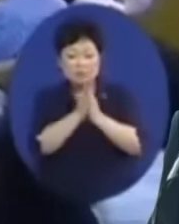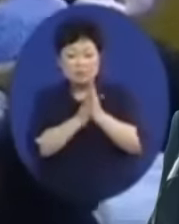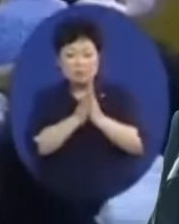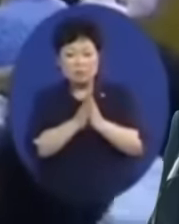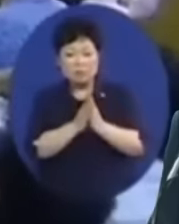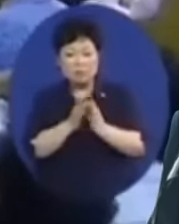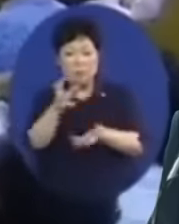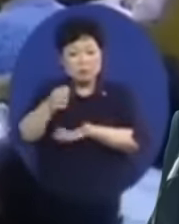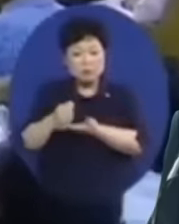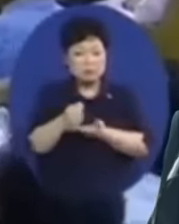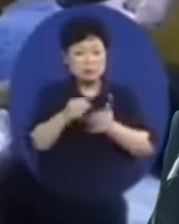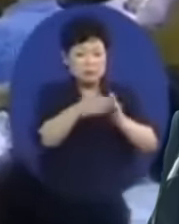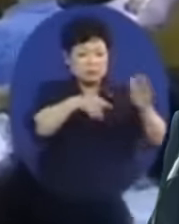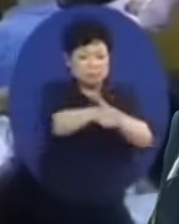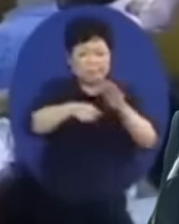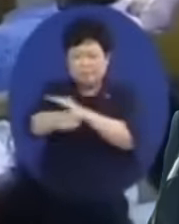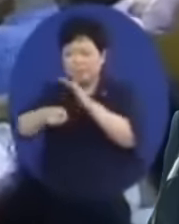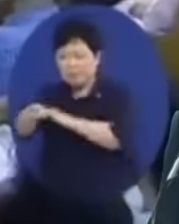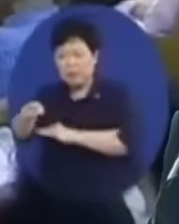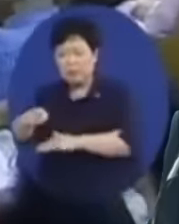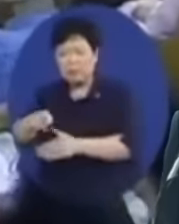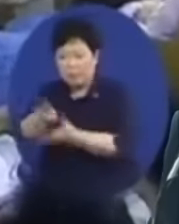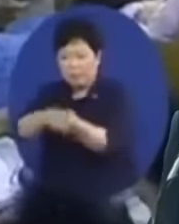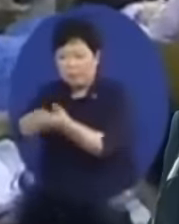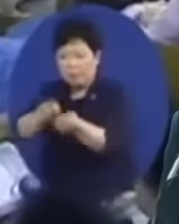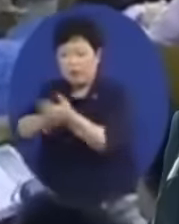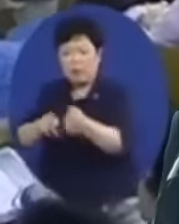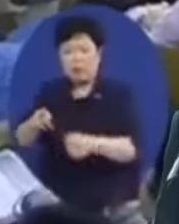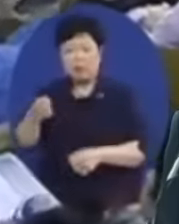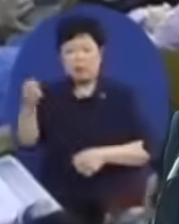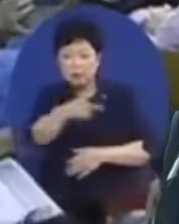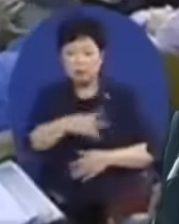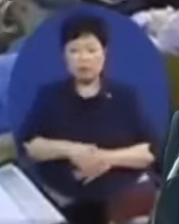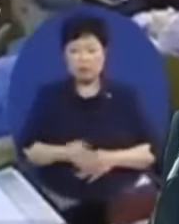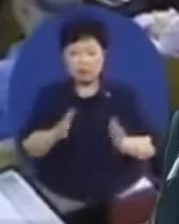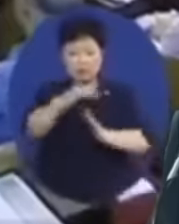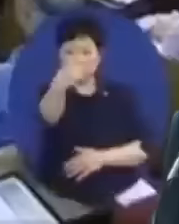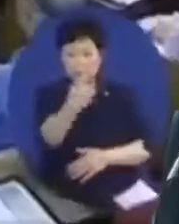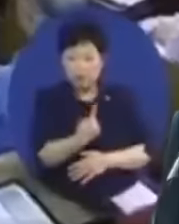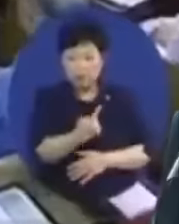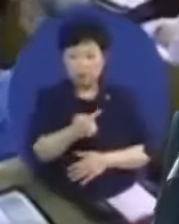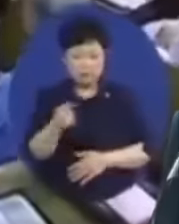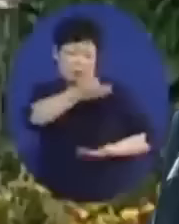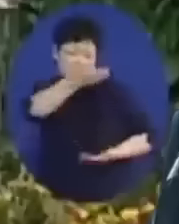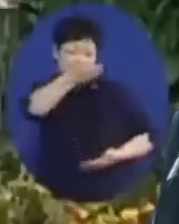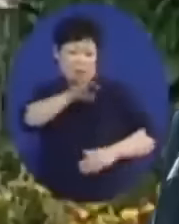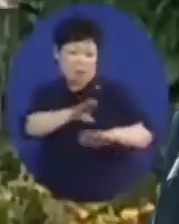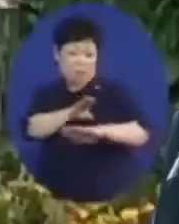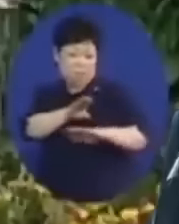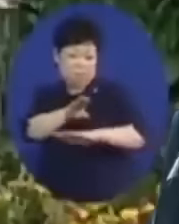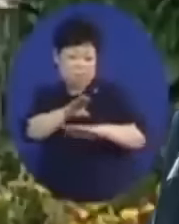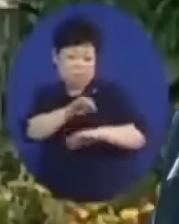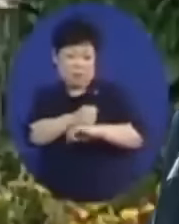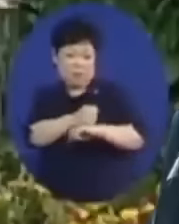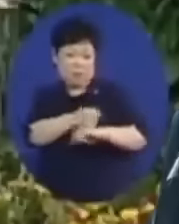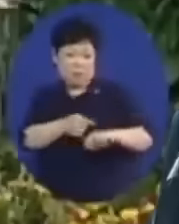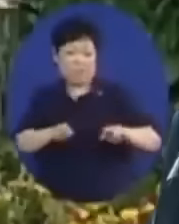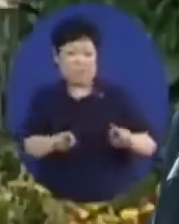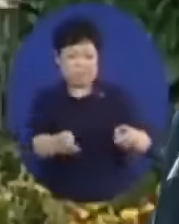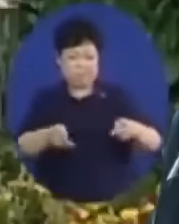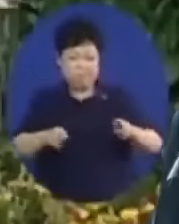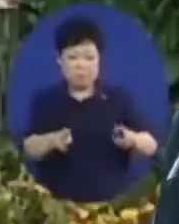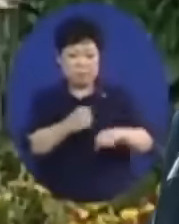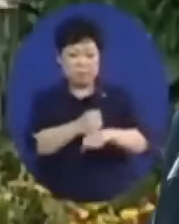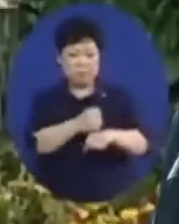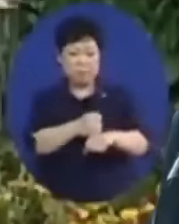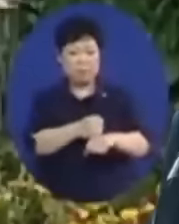집마다 돌아다니면서 비누 샴푸 사달라고 합니다. 그리고 집에 돌아와서는 최고급 리무진을 타고 레스토랑에 가서 저녁식사를